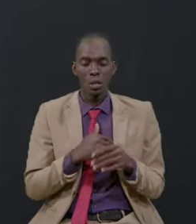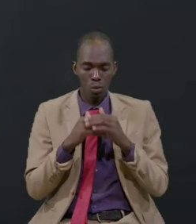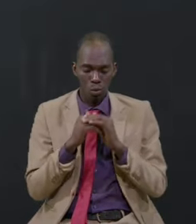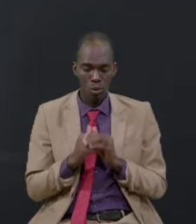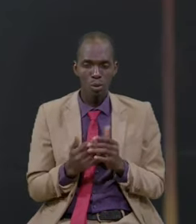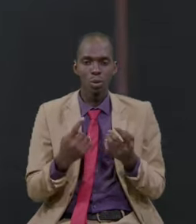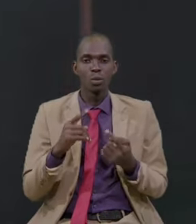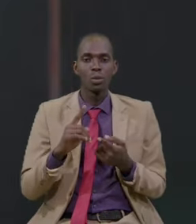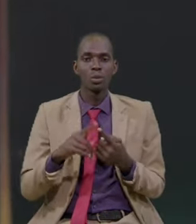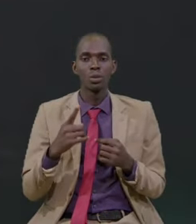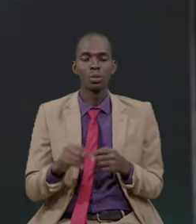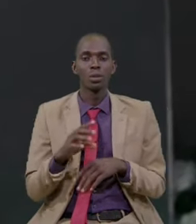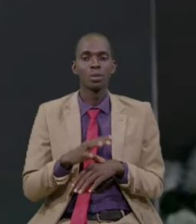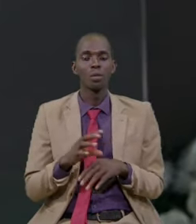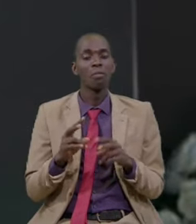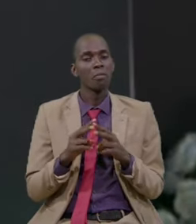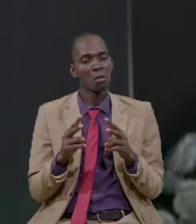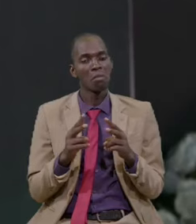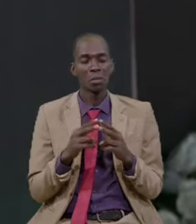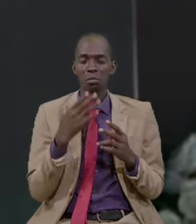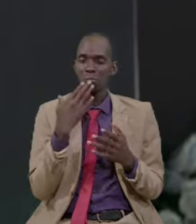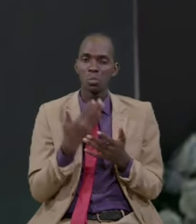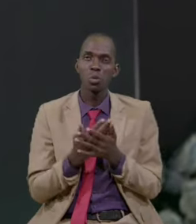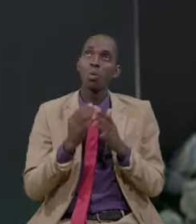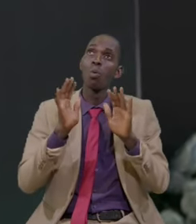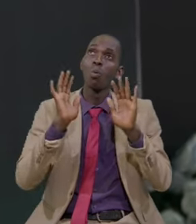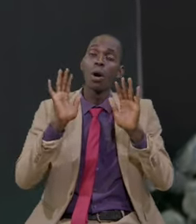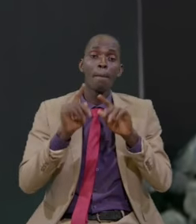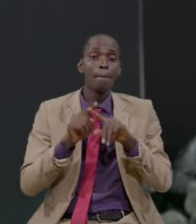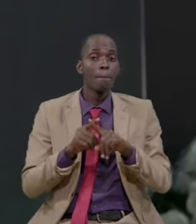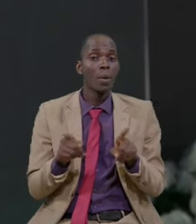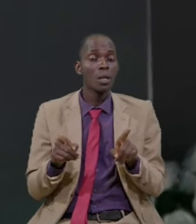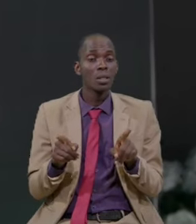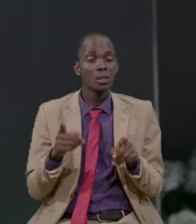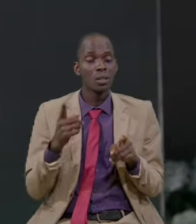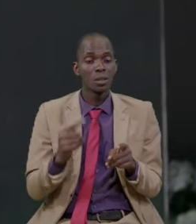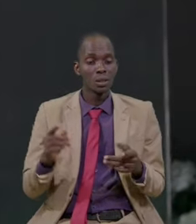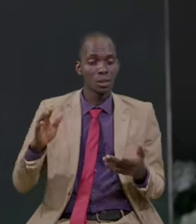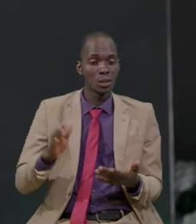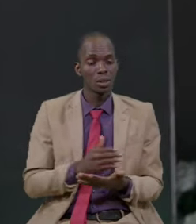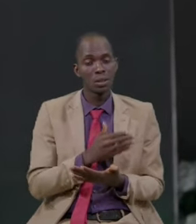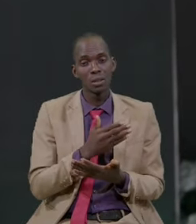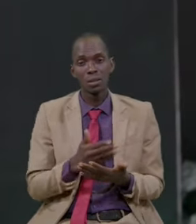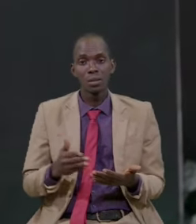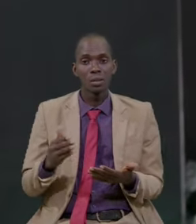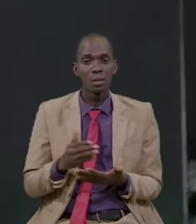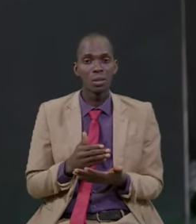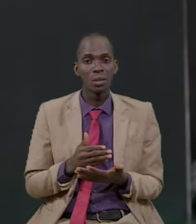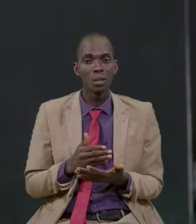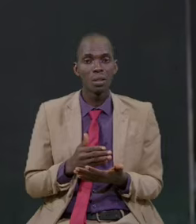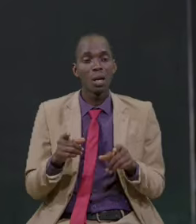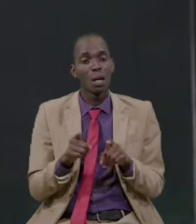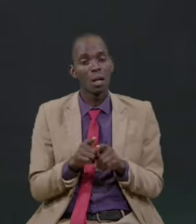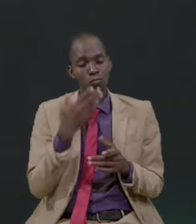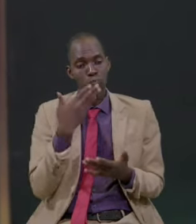L'adoration vient dans l'Église. Mais la musique, aussi bonne qu'elle